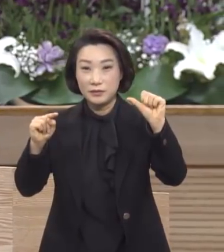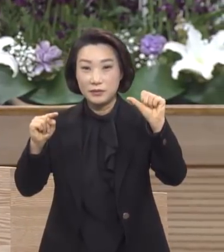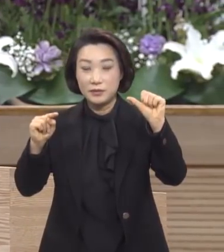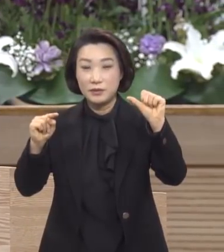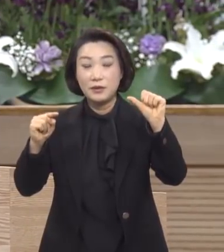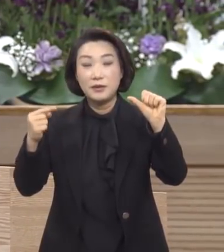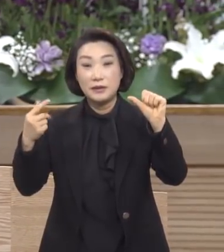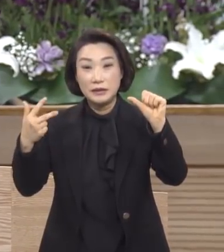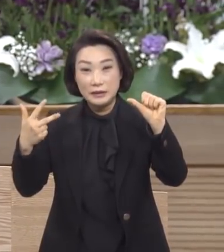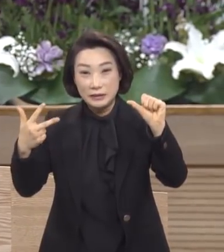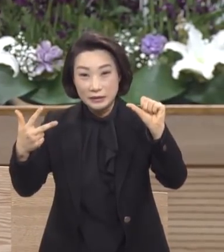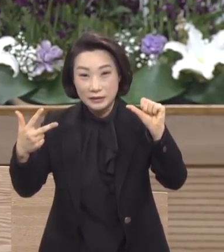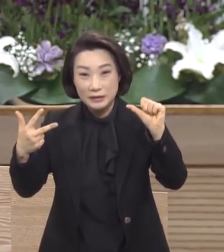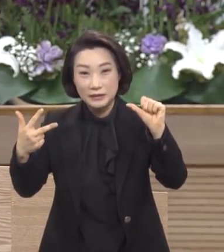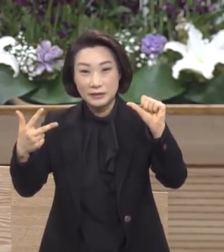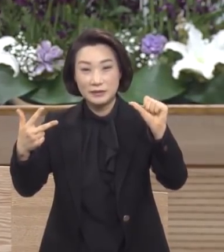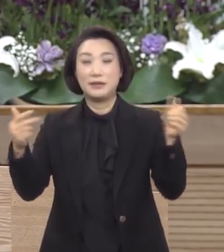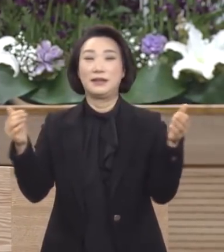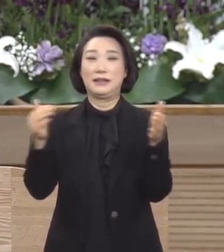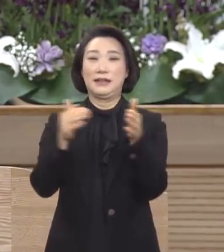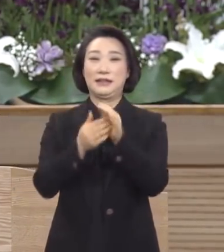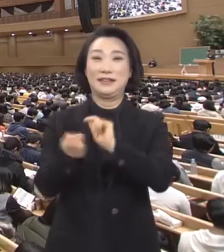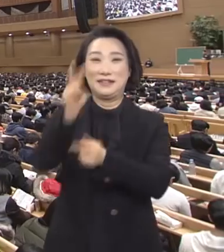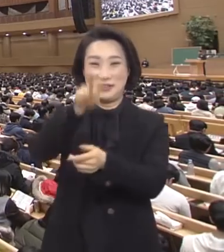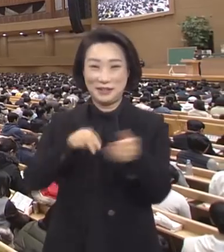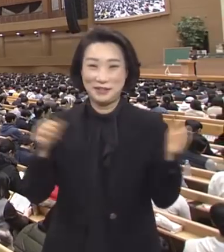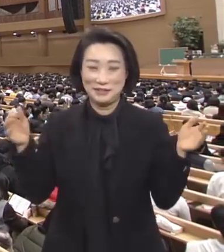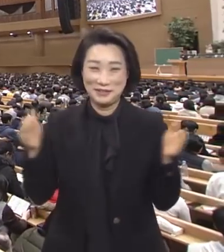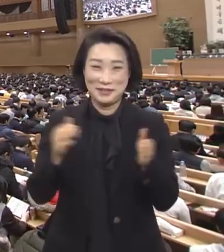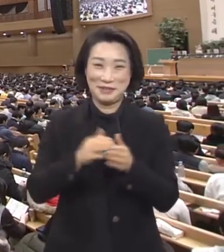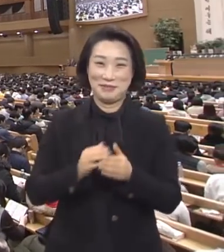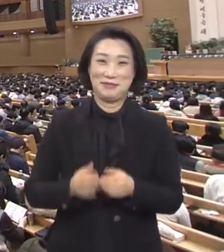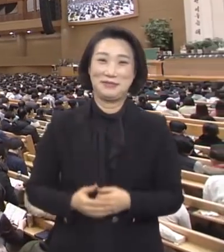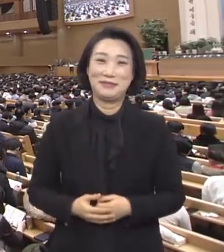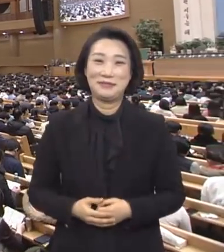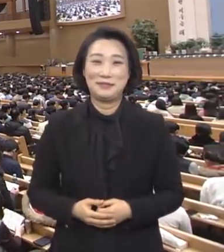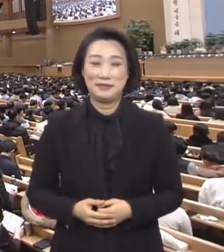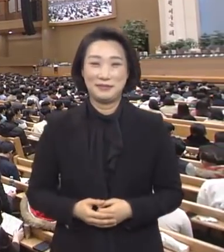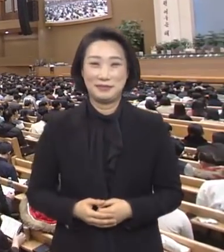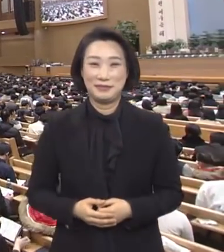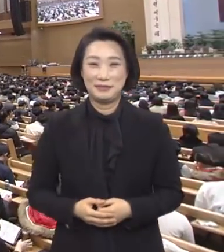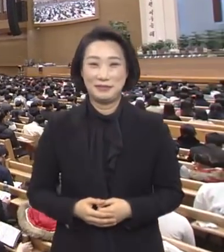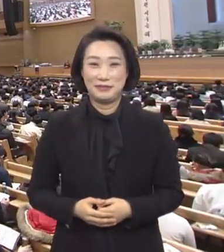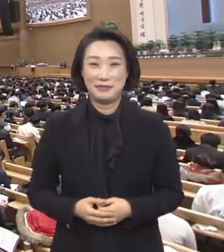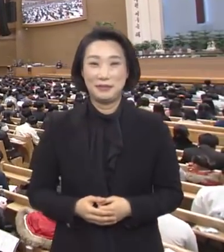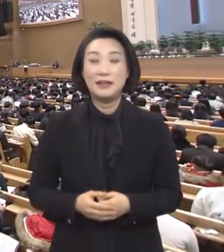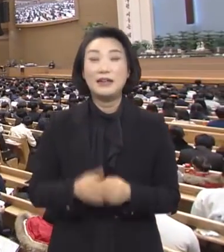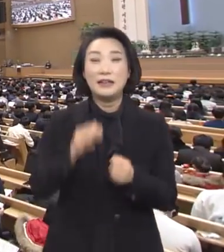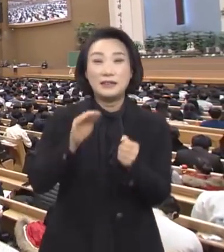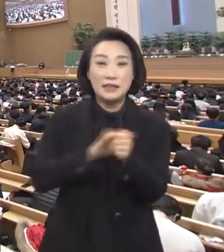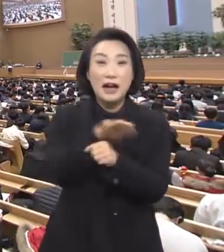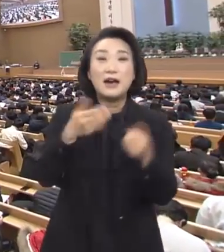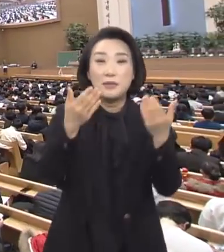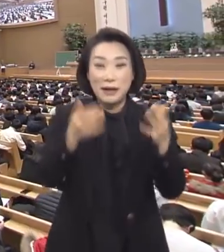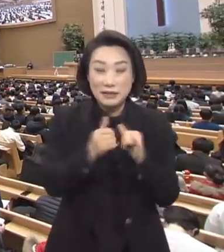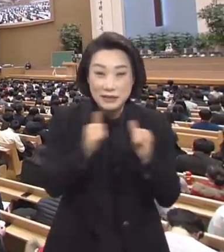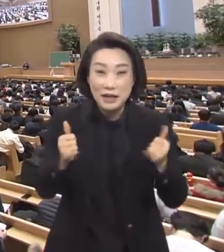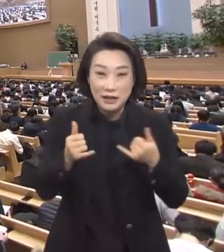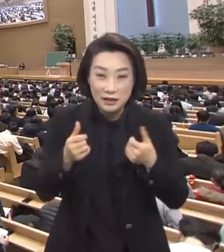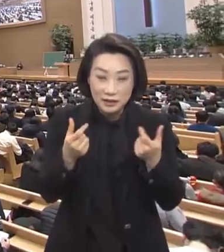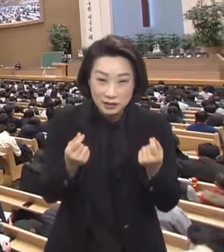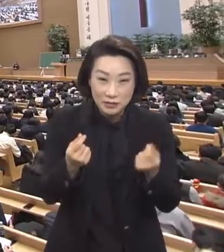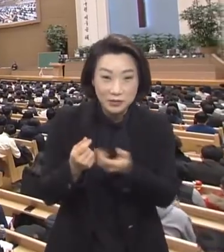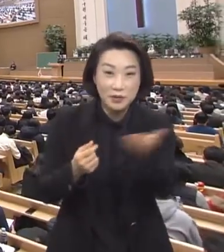6절까지를 7절까지를 대독합니다. 그러므로 사랑을 입은 자녀같이 너희는 하나님을 본받는 자가